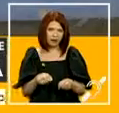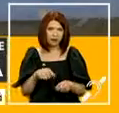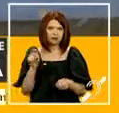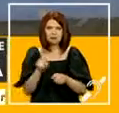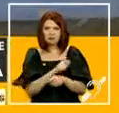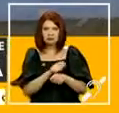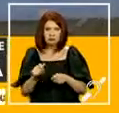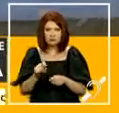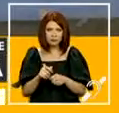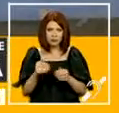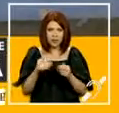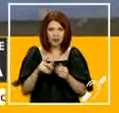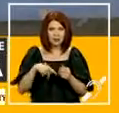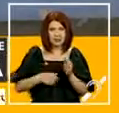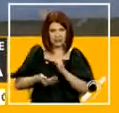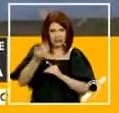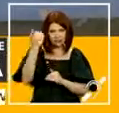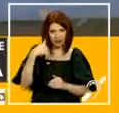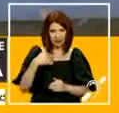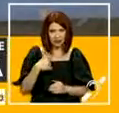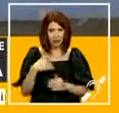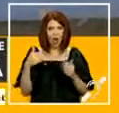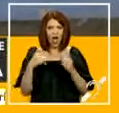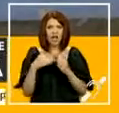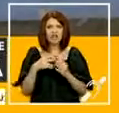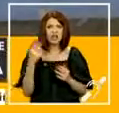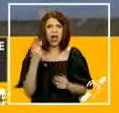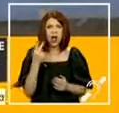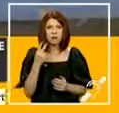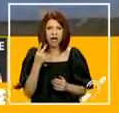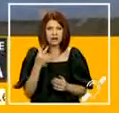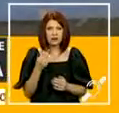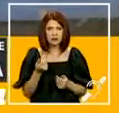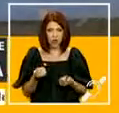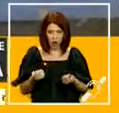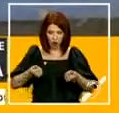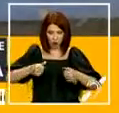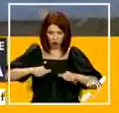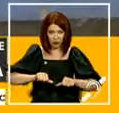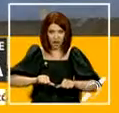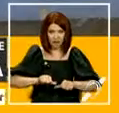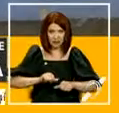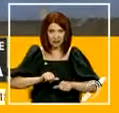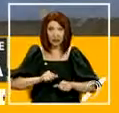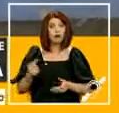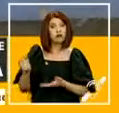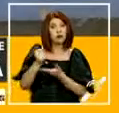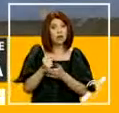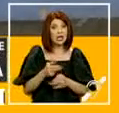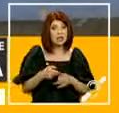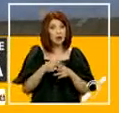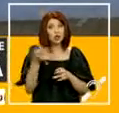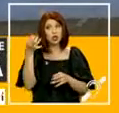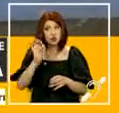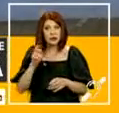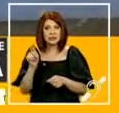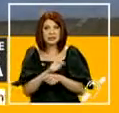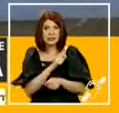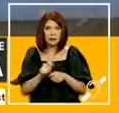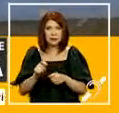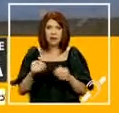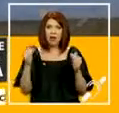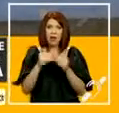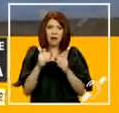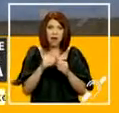renovat-o, proprietatea se află în spatele meu, Casa Albastră. Fundația a continuat să îi ajute și pe alții să-și renoveze fațadele în